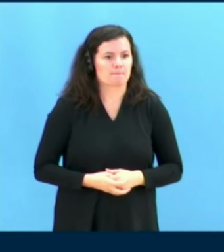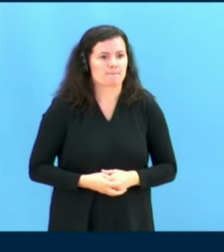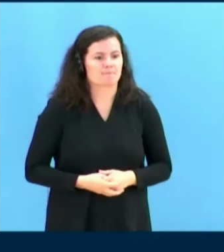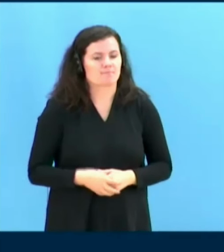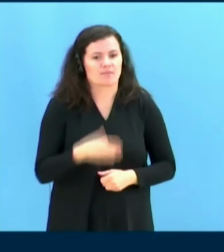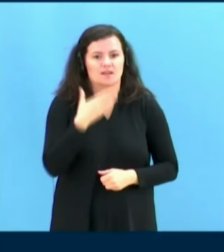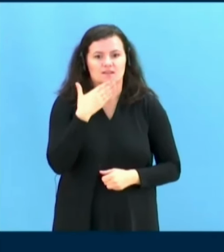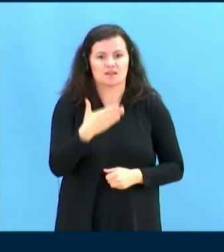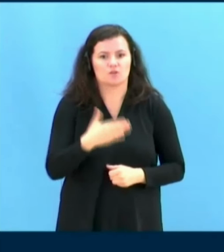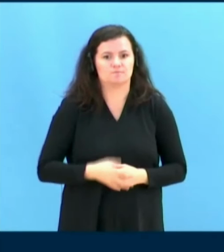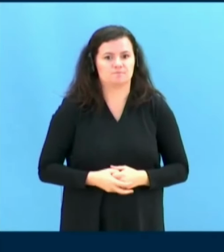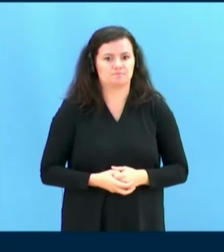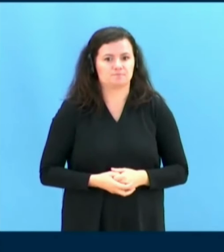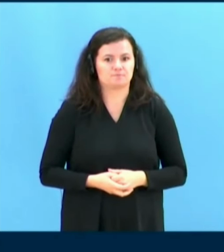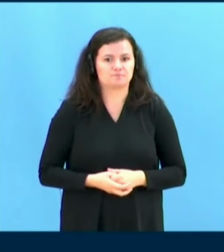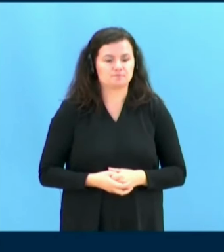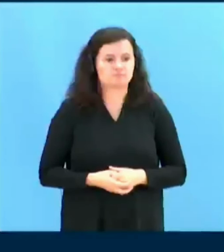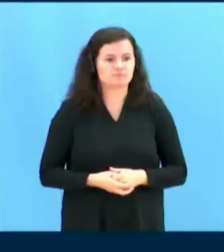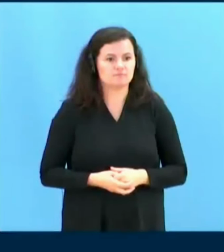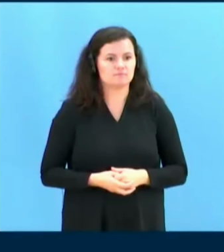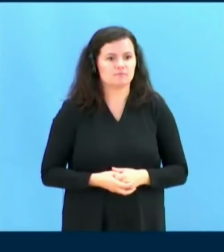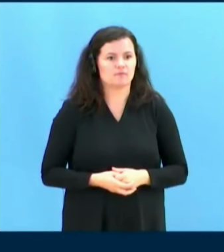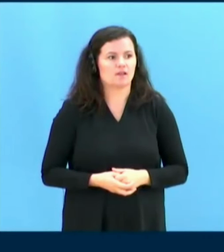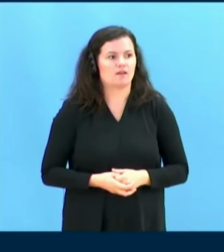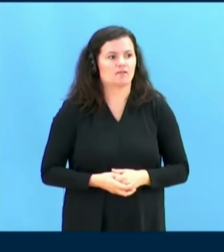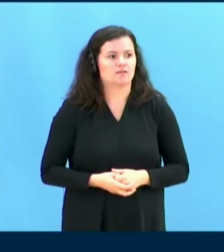Уважаемый сопредседатель.